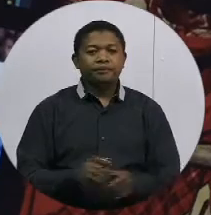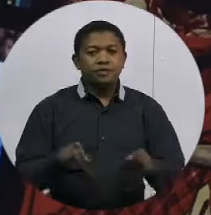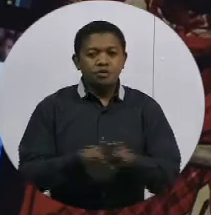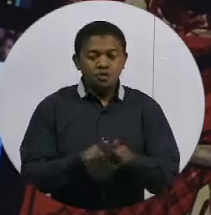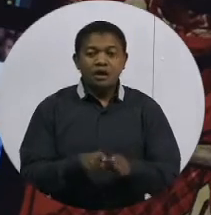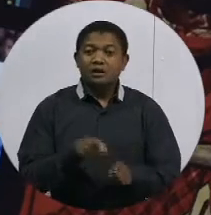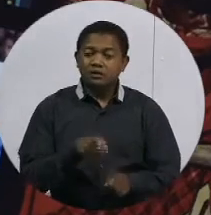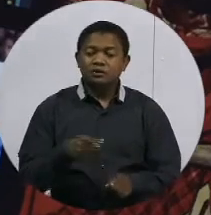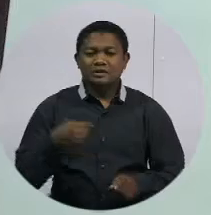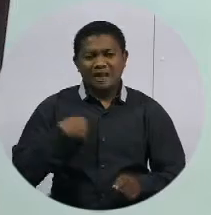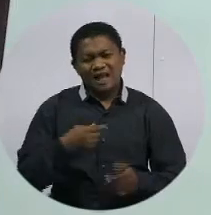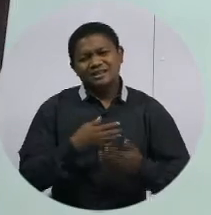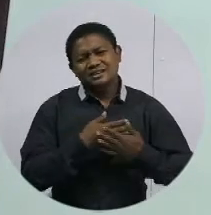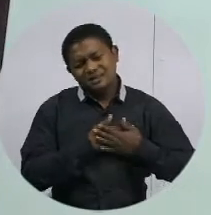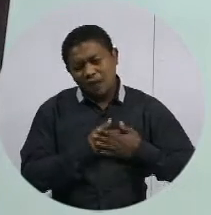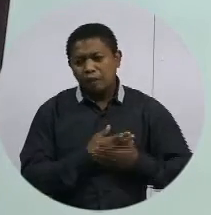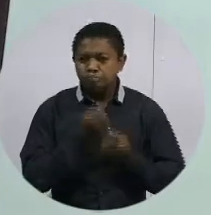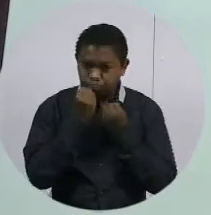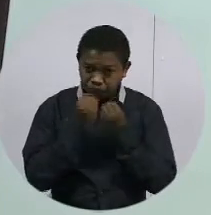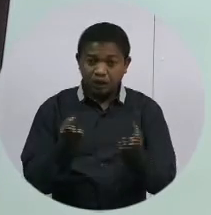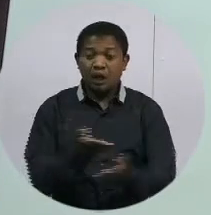andresen-dahatra antsika vahoaka,